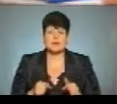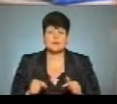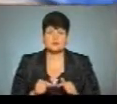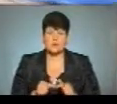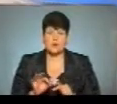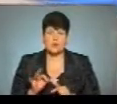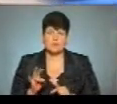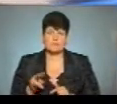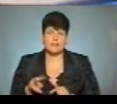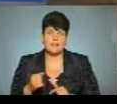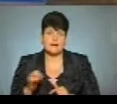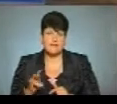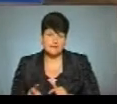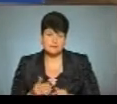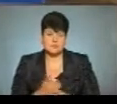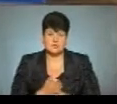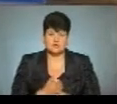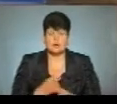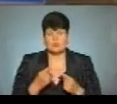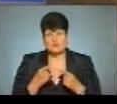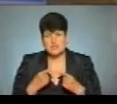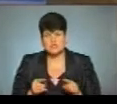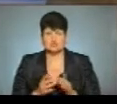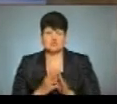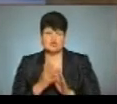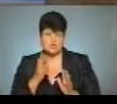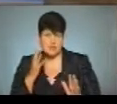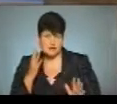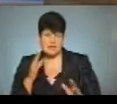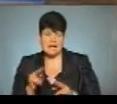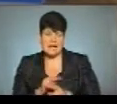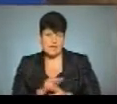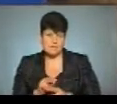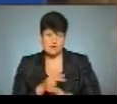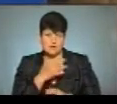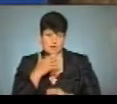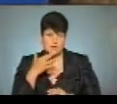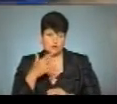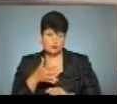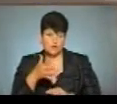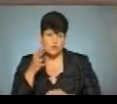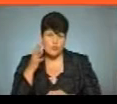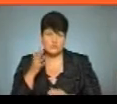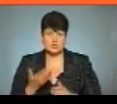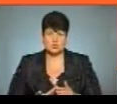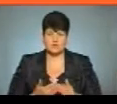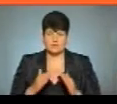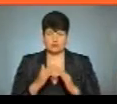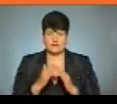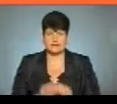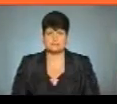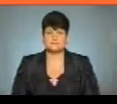організувати онлайн бажано або хоча б іншу вид черги, черговості ремонтів багатоповерхових житлових будинків.